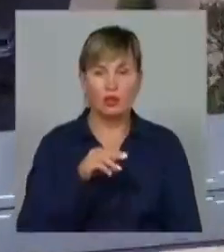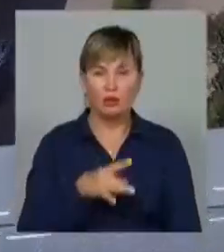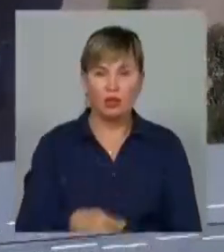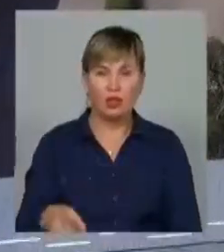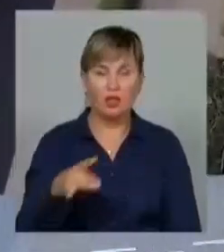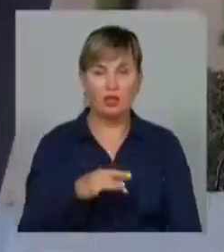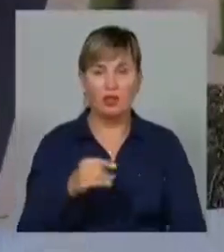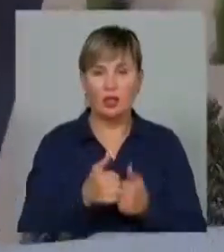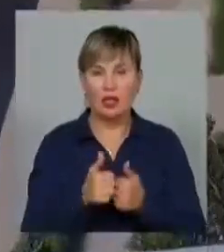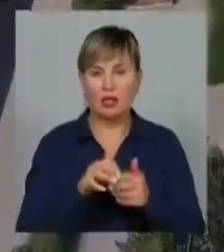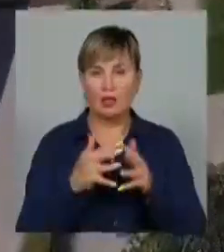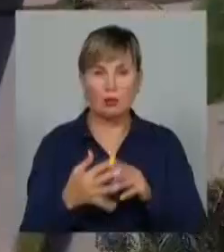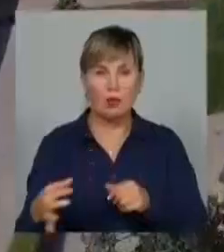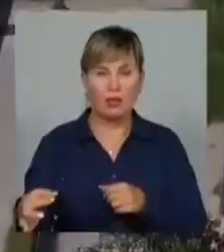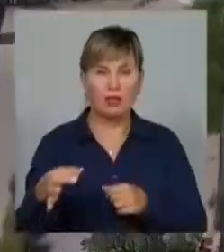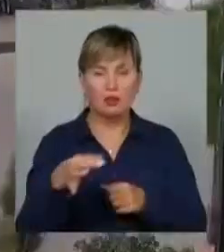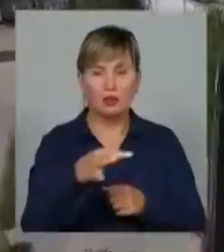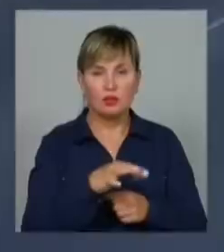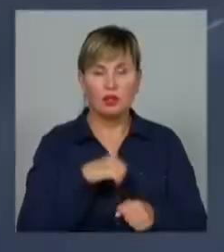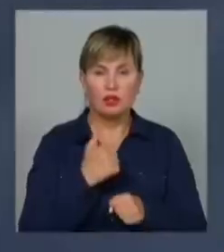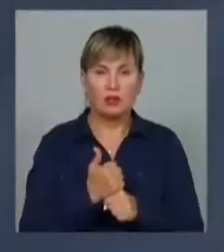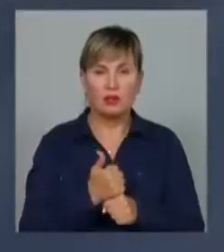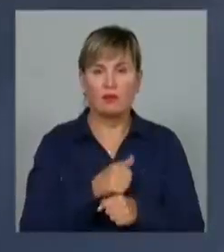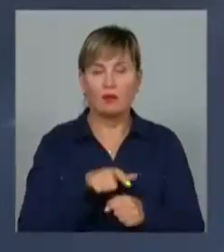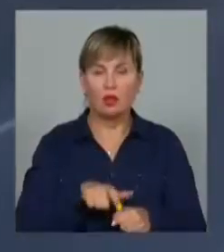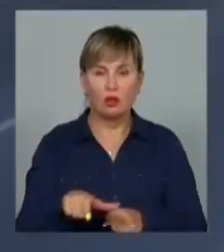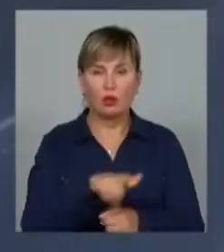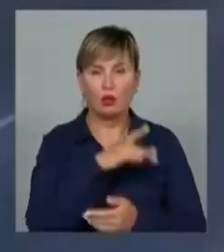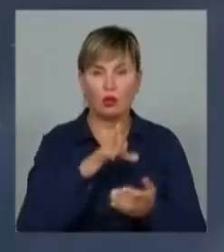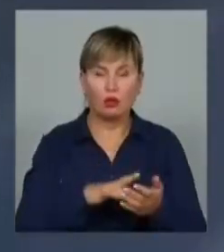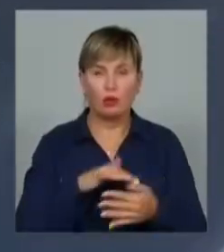района и пригородные поселки с основными магистралями города. А вот